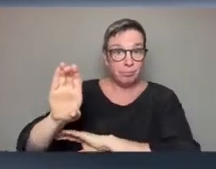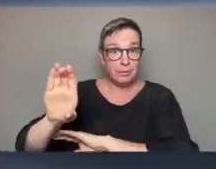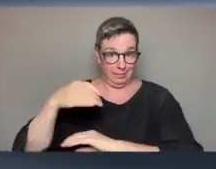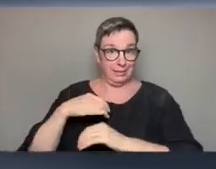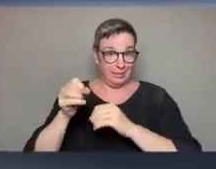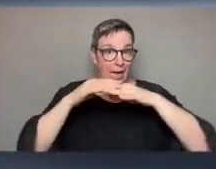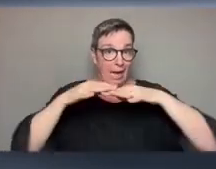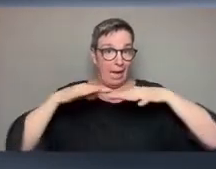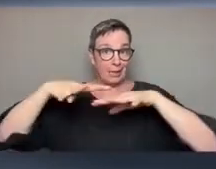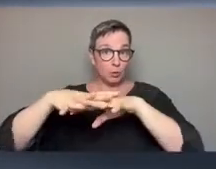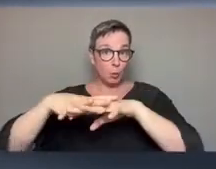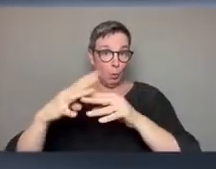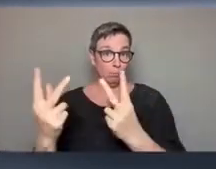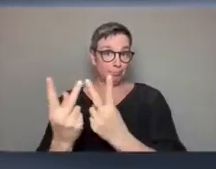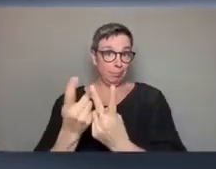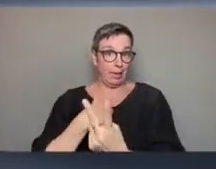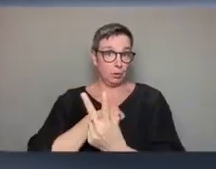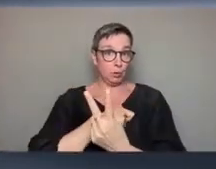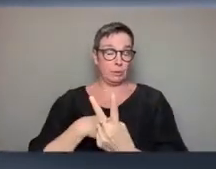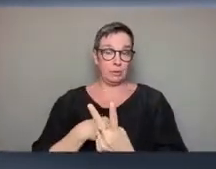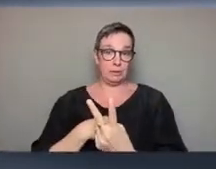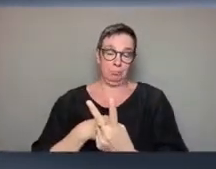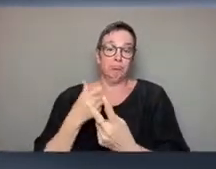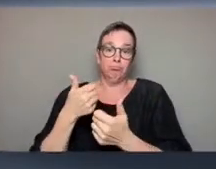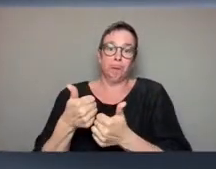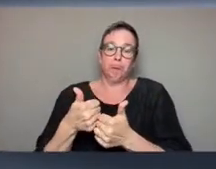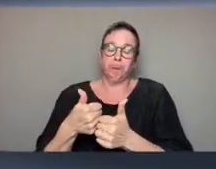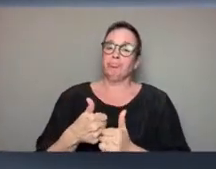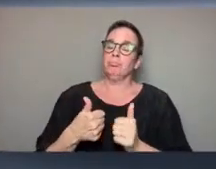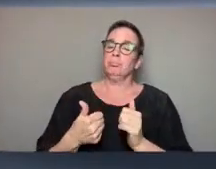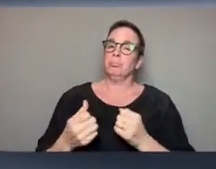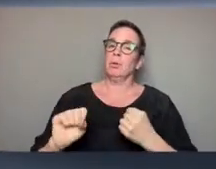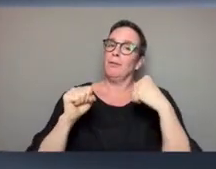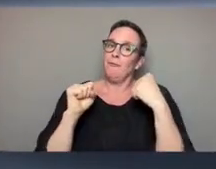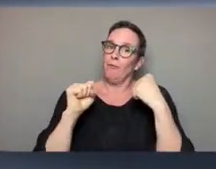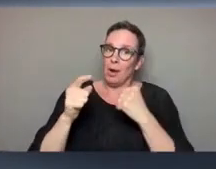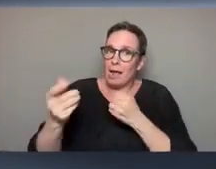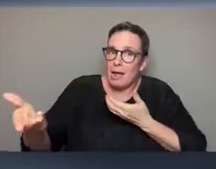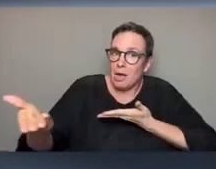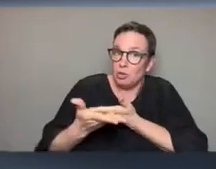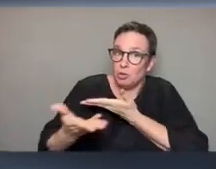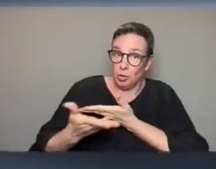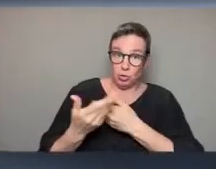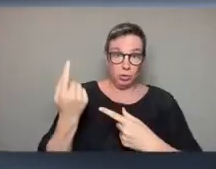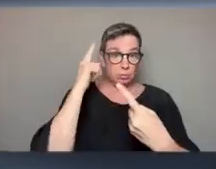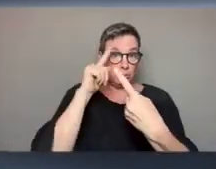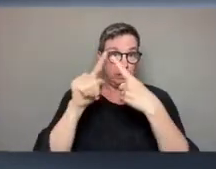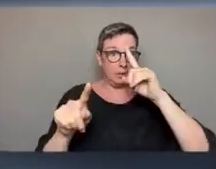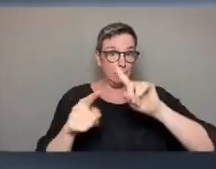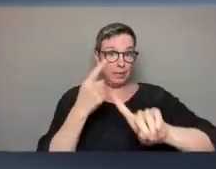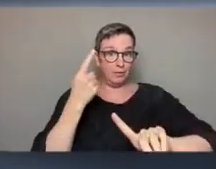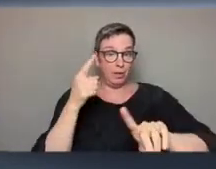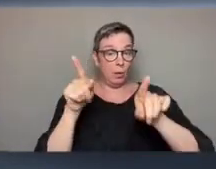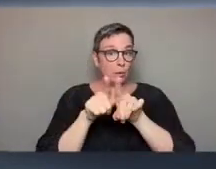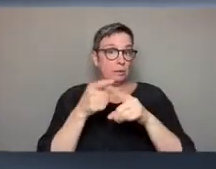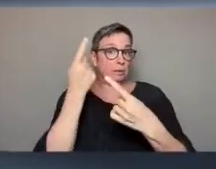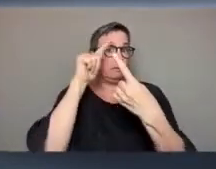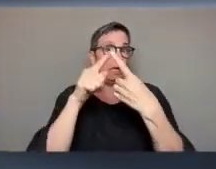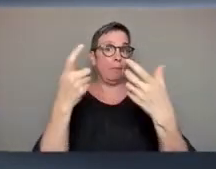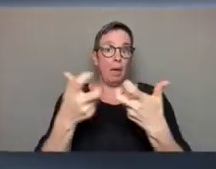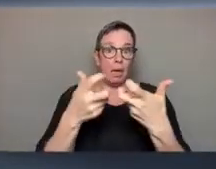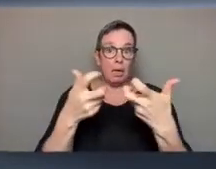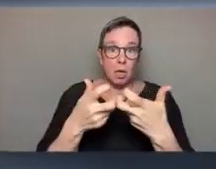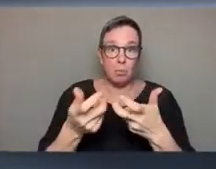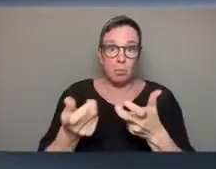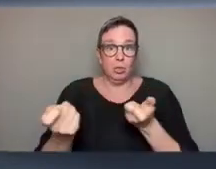parcs suisses. On fait des échanges sur des questions spécifiques et sur des thématiques comme gestion